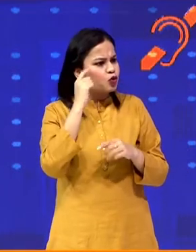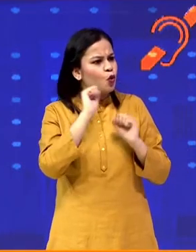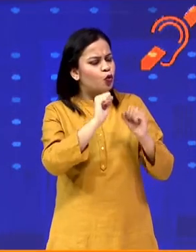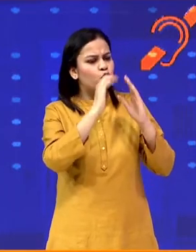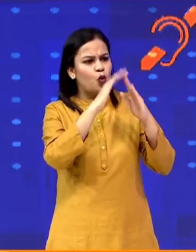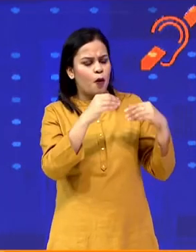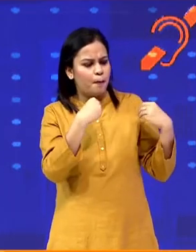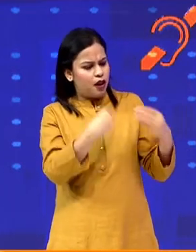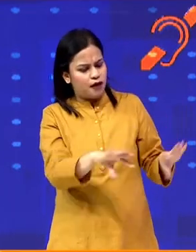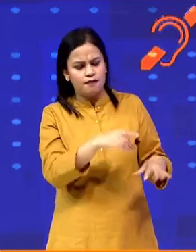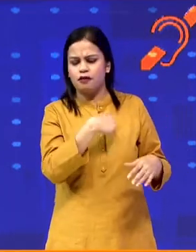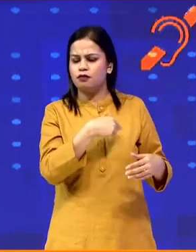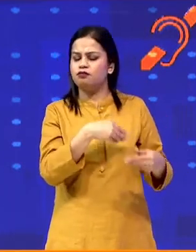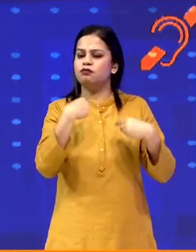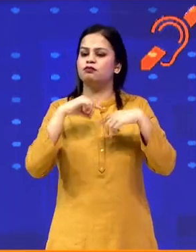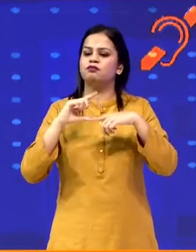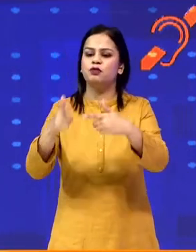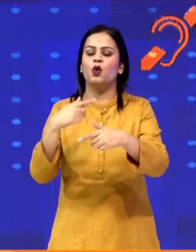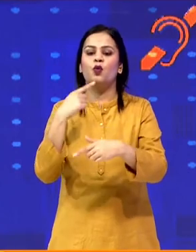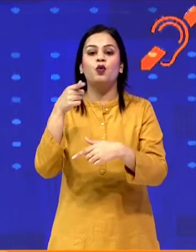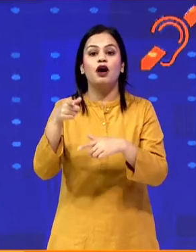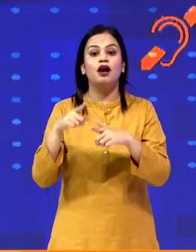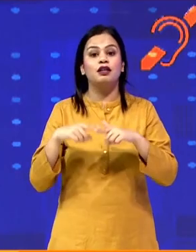खाली करके उनको दे देगा